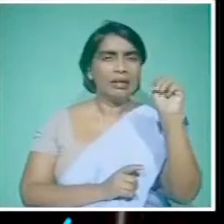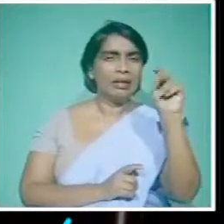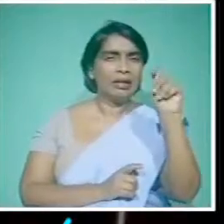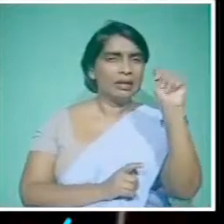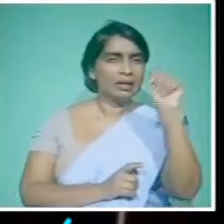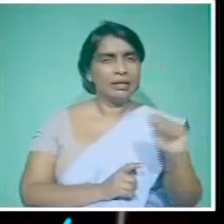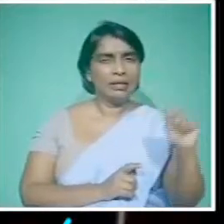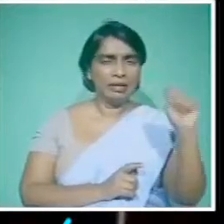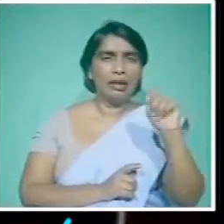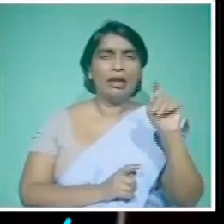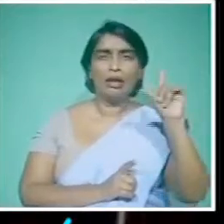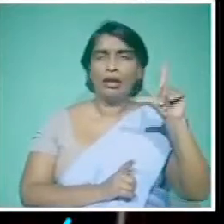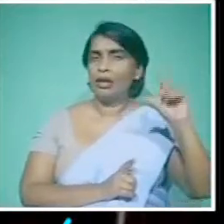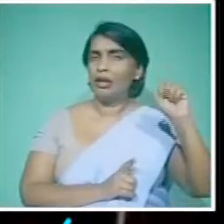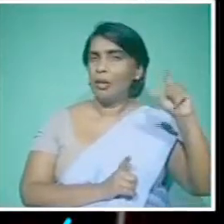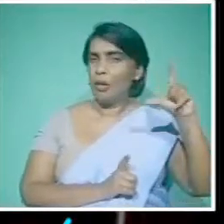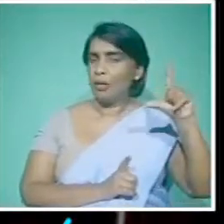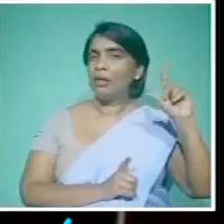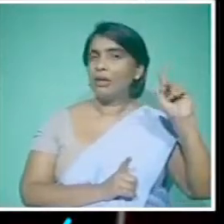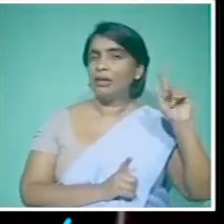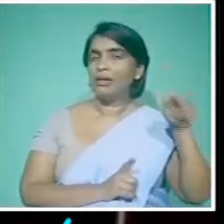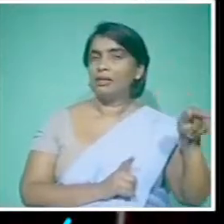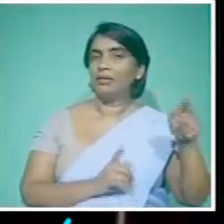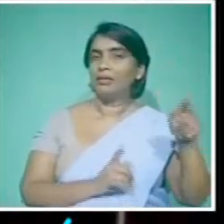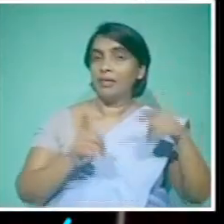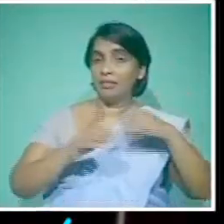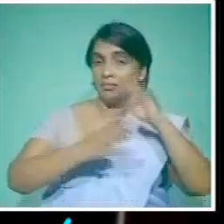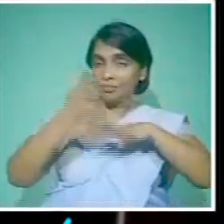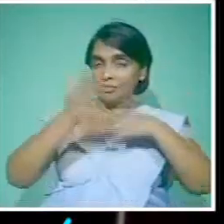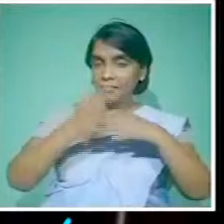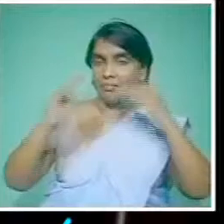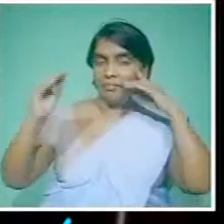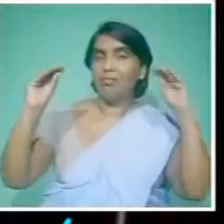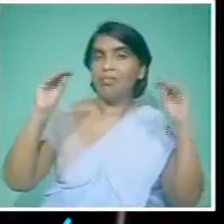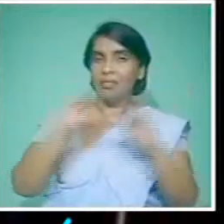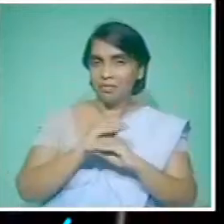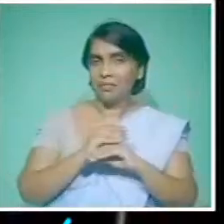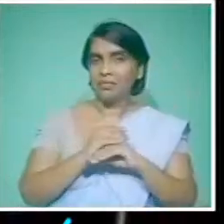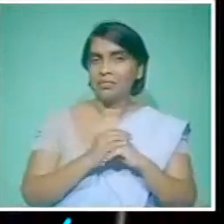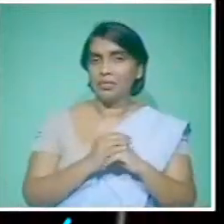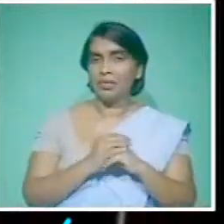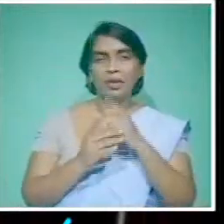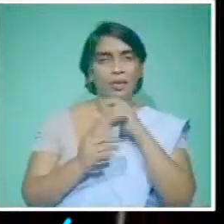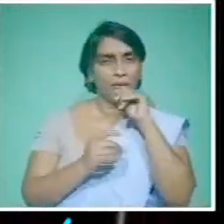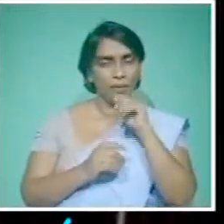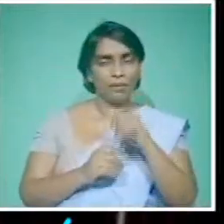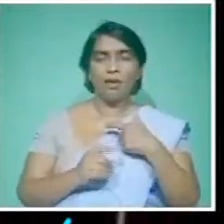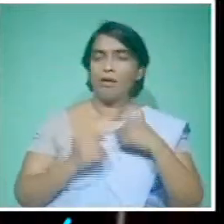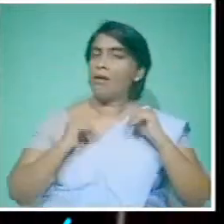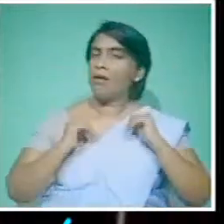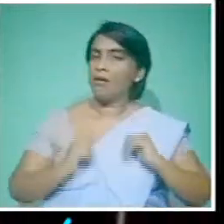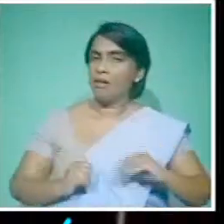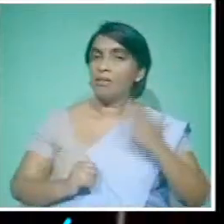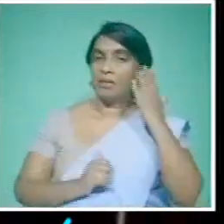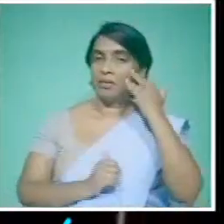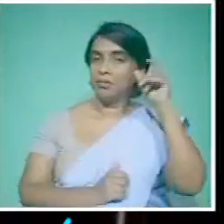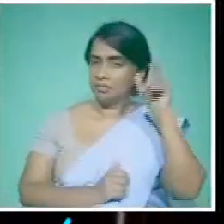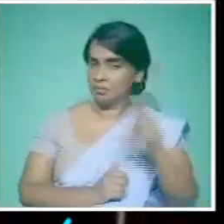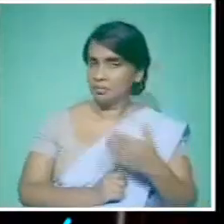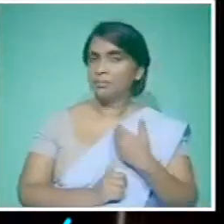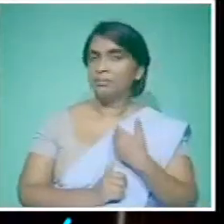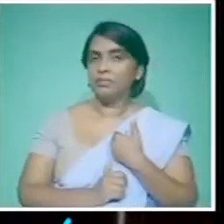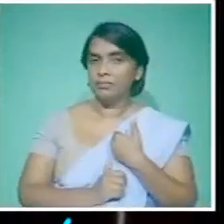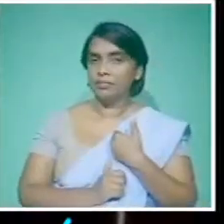me ayewe teke tu kiri magana mama itam atma satu tu wena wasaha nihet mani wadam bera wena wakanta